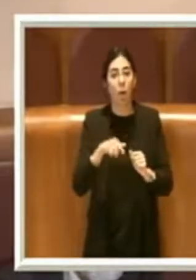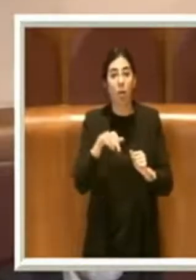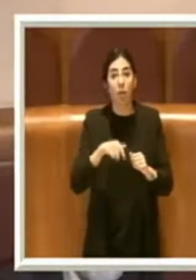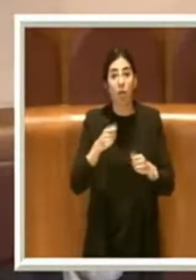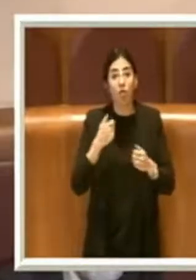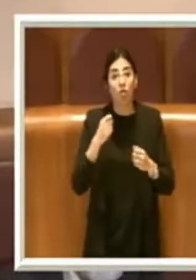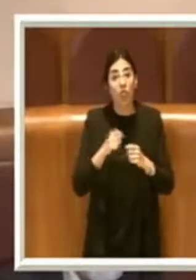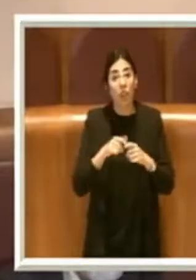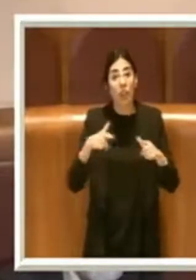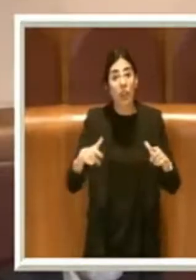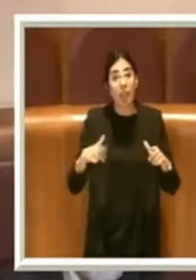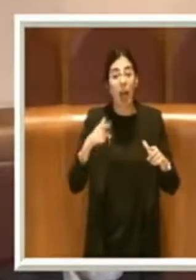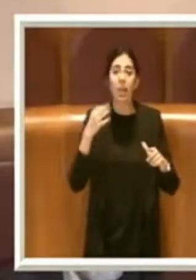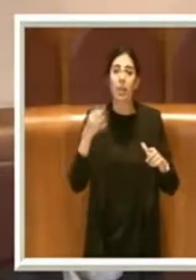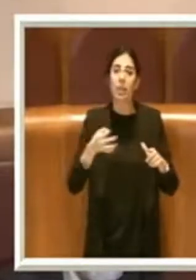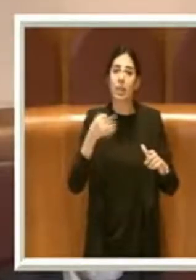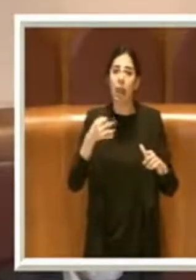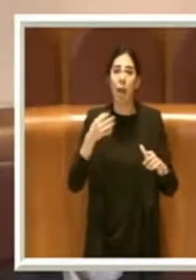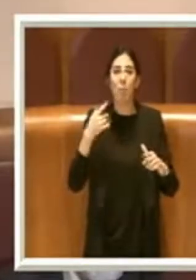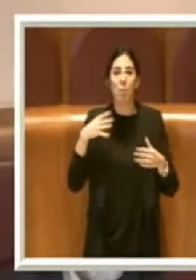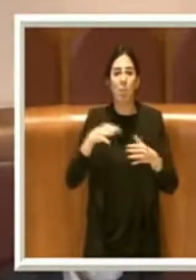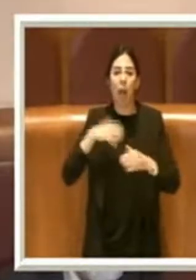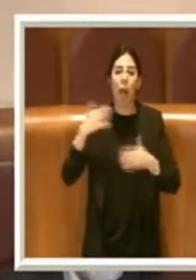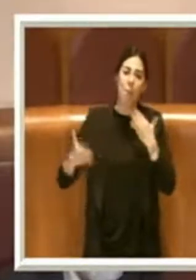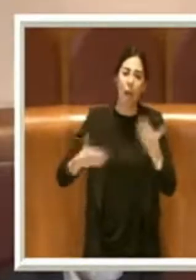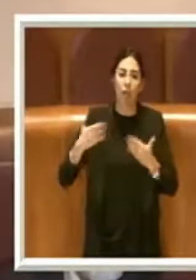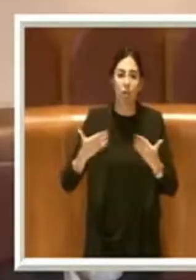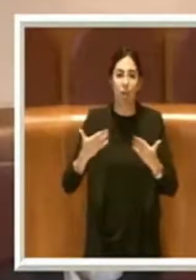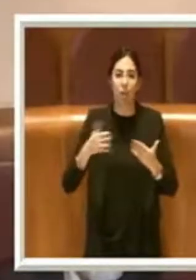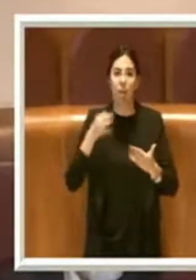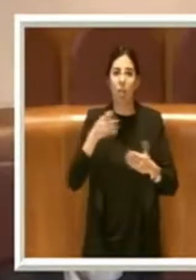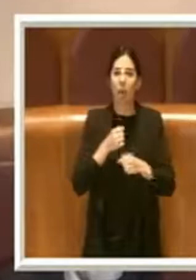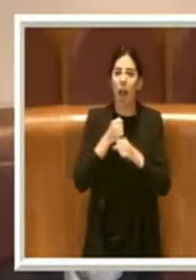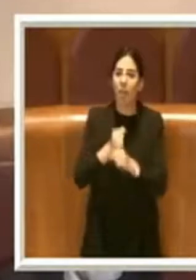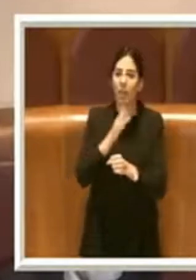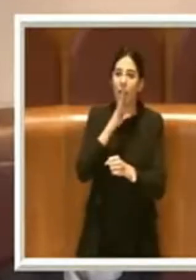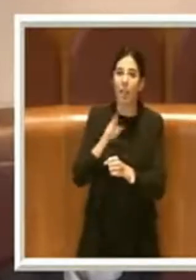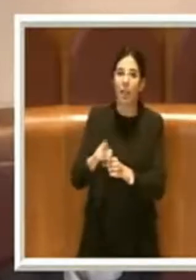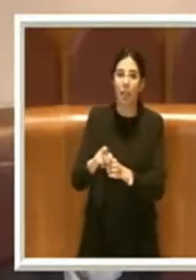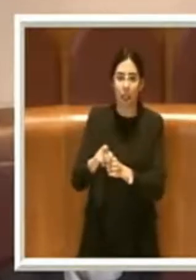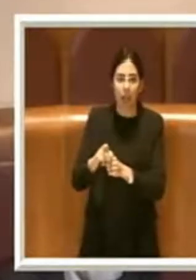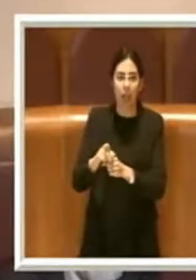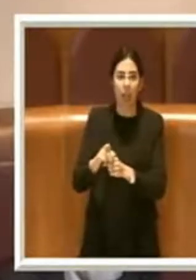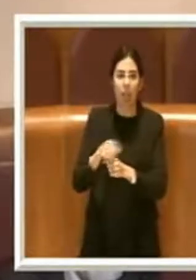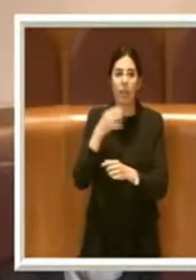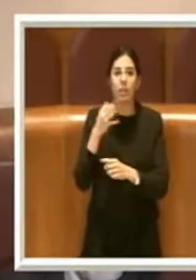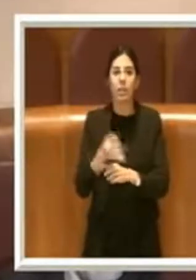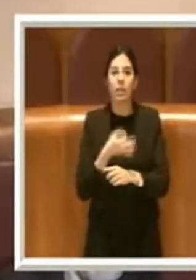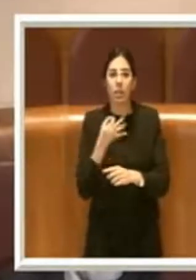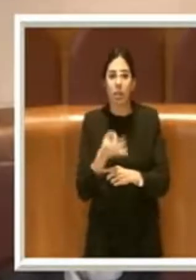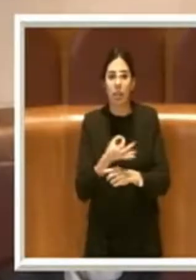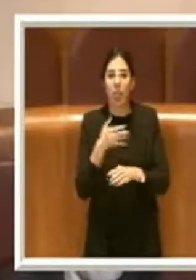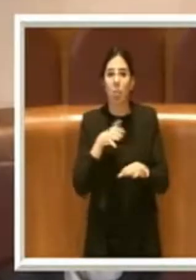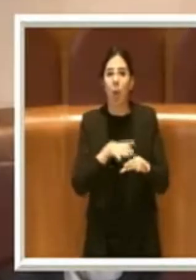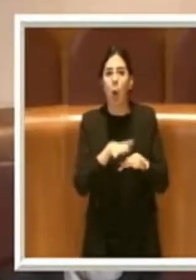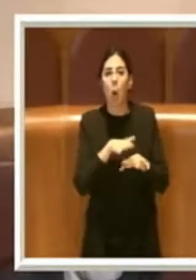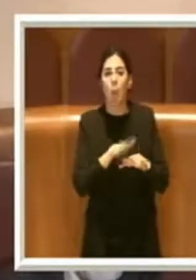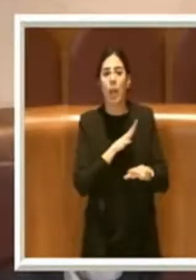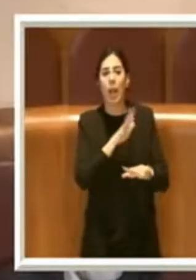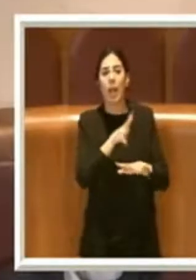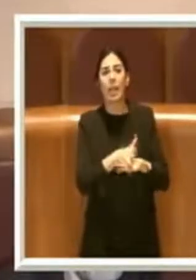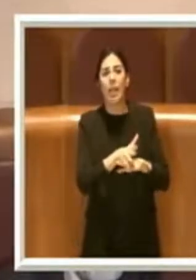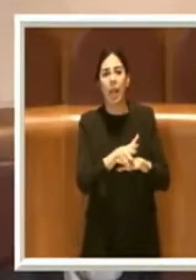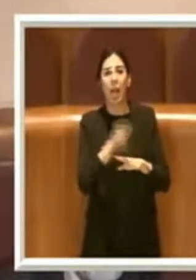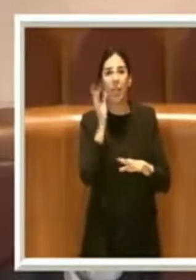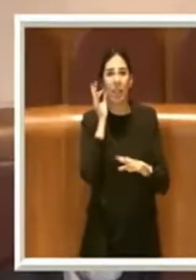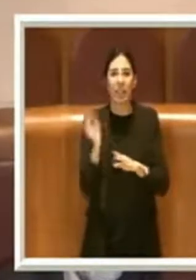emergenza. Lo sapete bene, ha lavorato sempre tramite affidamenti diretti, ha lavorato sempre tramite interventi